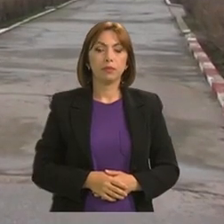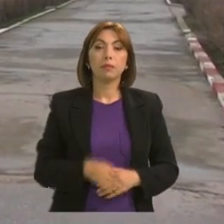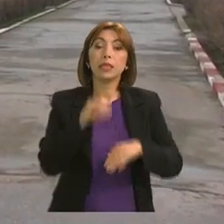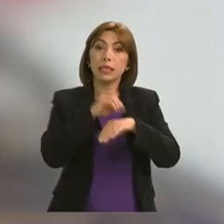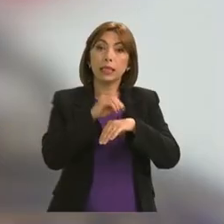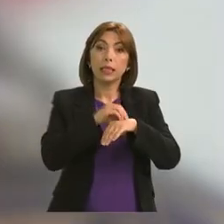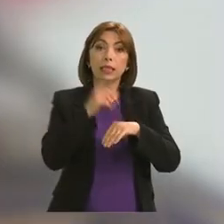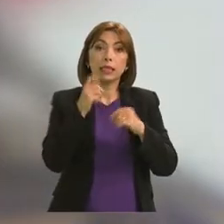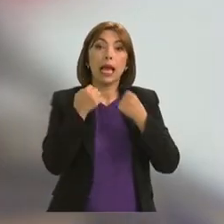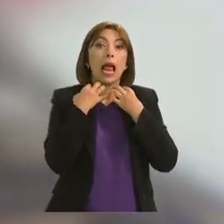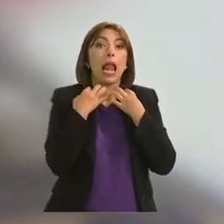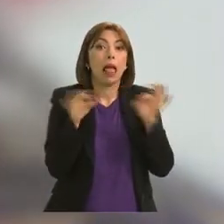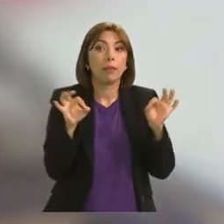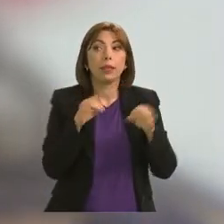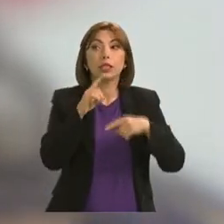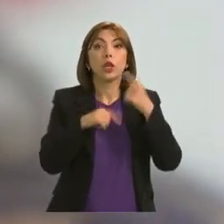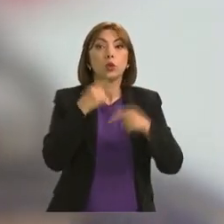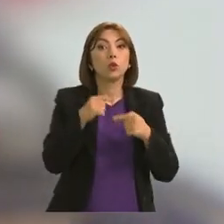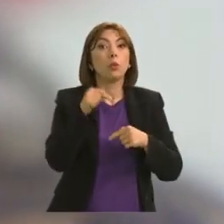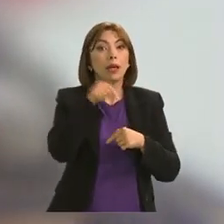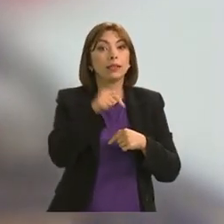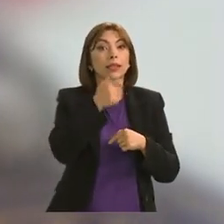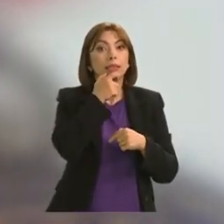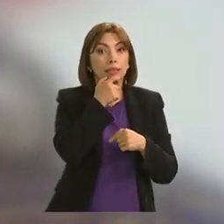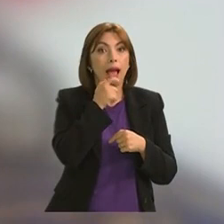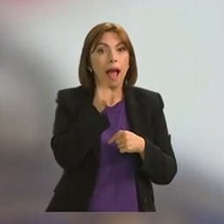Senzația de eliberare după atâția ani